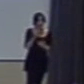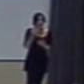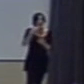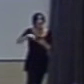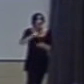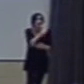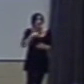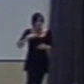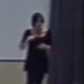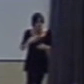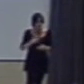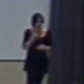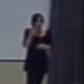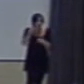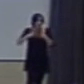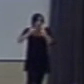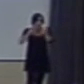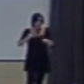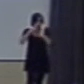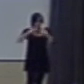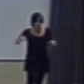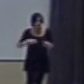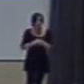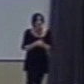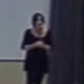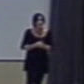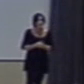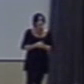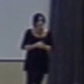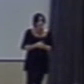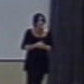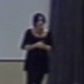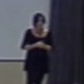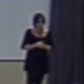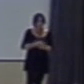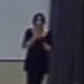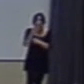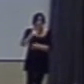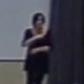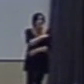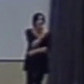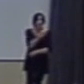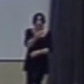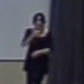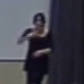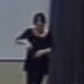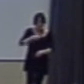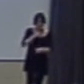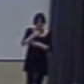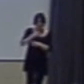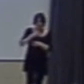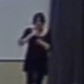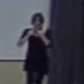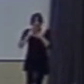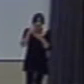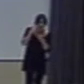va ferir-lo, es va declarar en principi un alto el foc i arribava d'agències de fora de Yemen, doncs això, l'alto